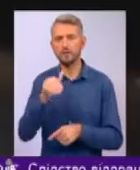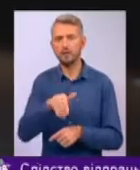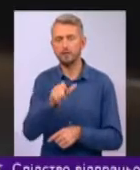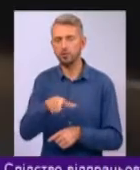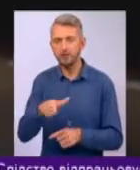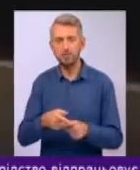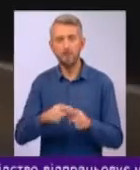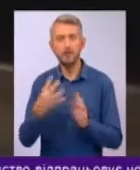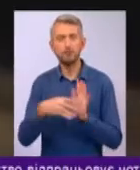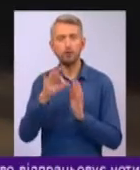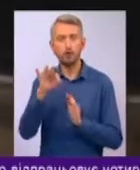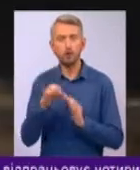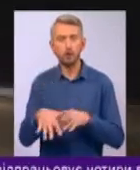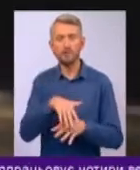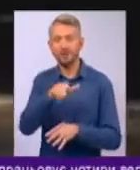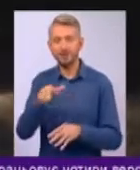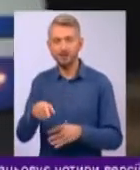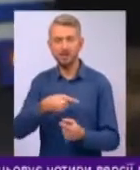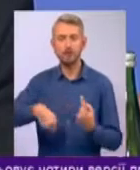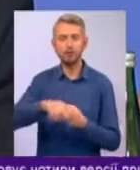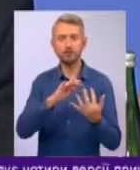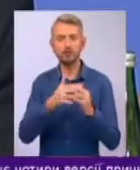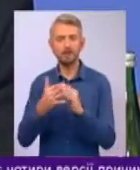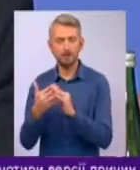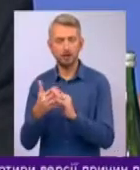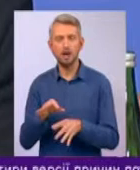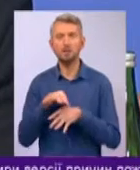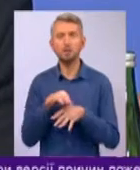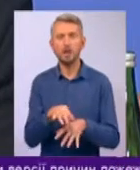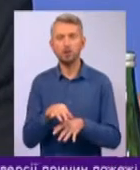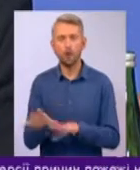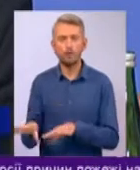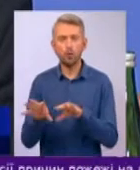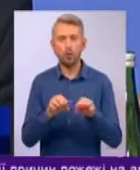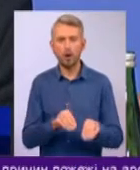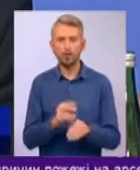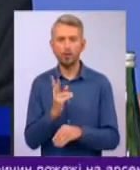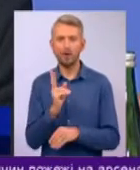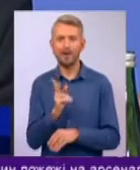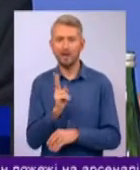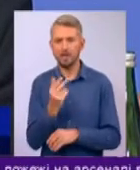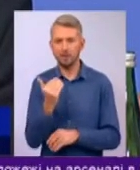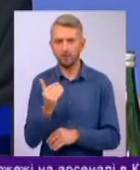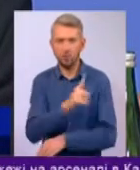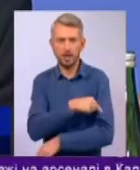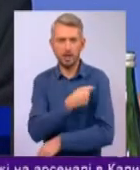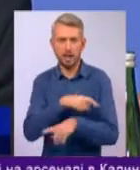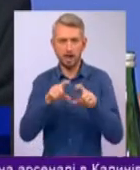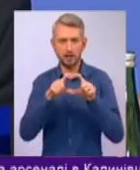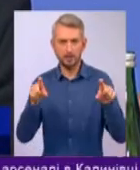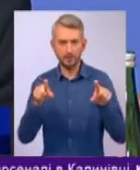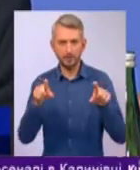осіб, а це 90% населення навколишніх сіл. Проведено евакуацію Калинівської лікарні,